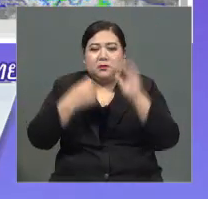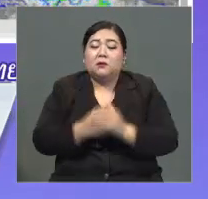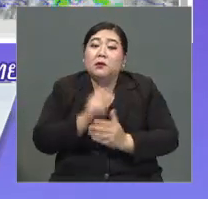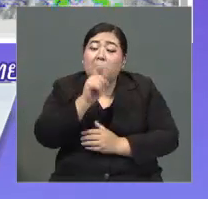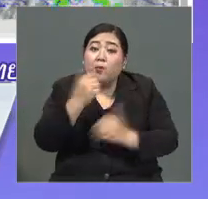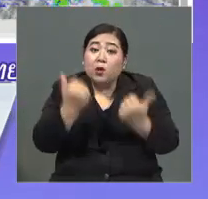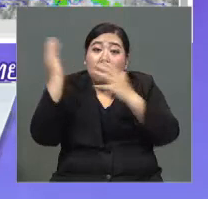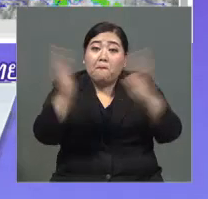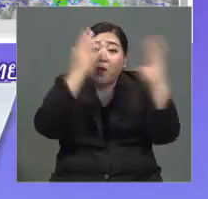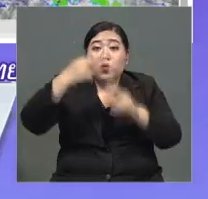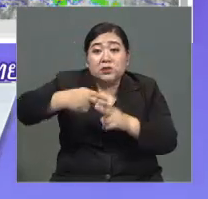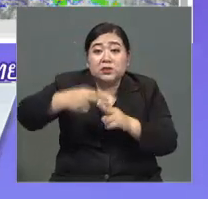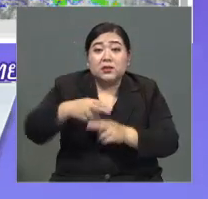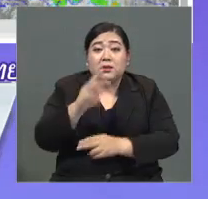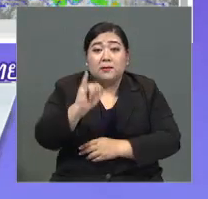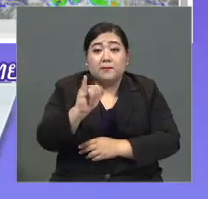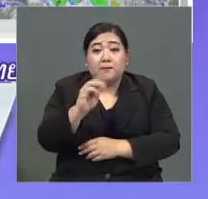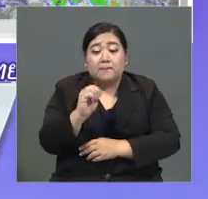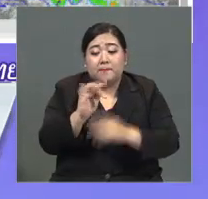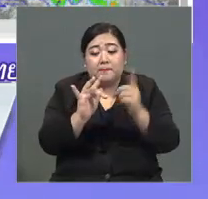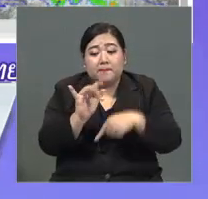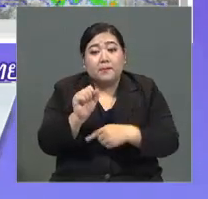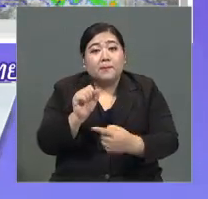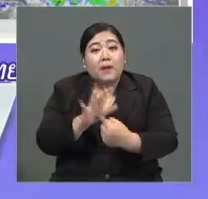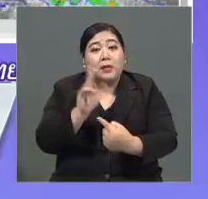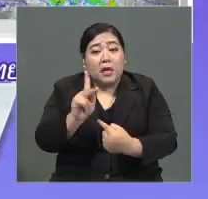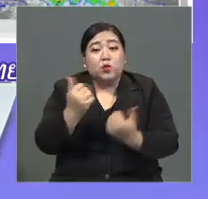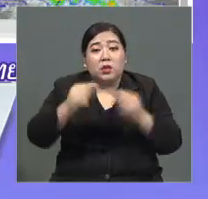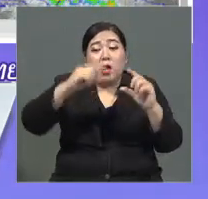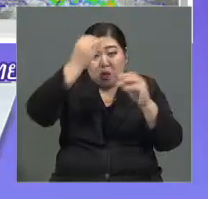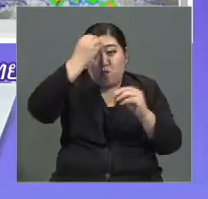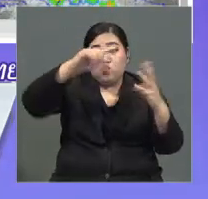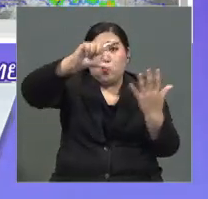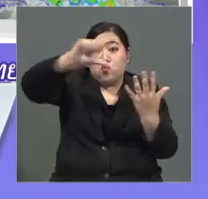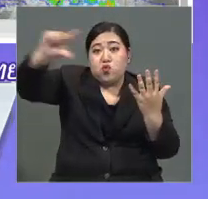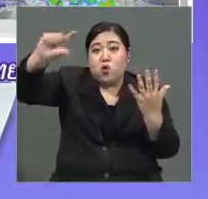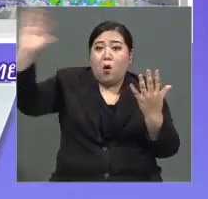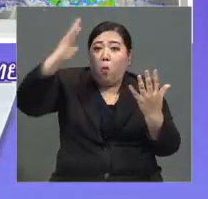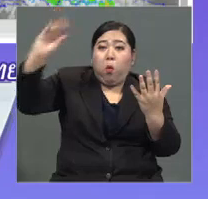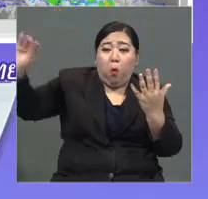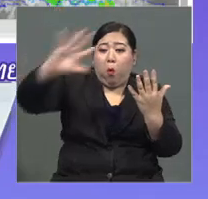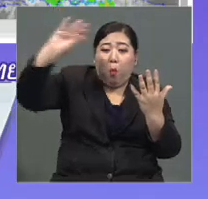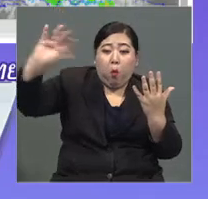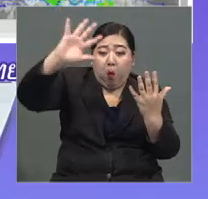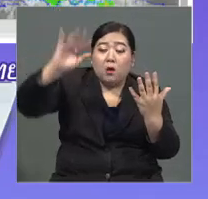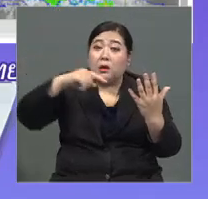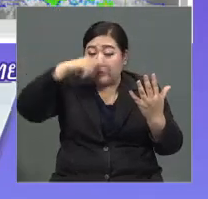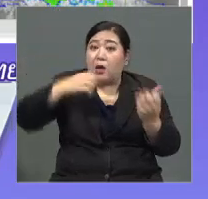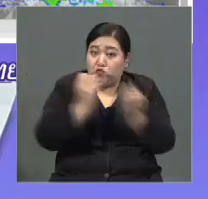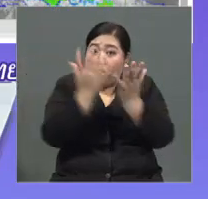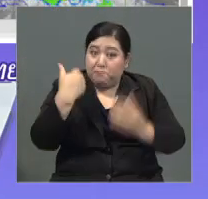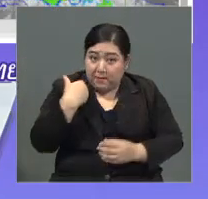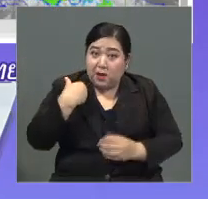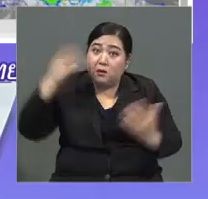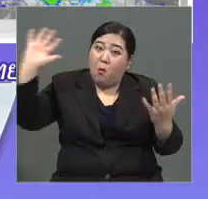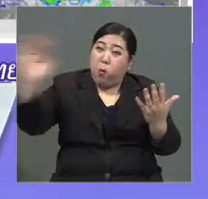ุไม้ศัที่ตอนนี้เนย เขาเข้าไปในพ้นที่ญี่ปุน ที่ตอนนี้กำลัได้รผลกระธบอย่เงย เขบ้านได้รัผลกระ